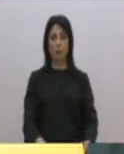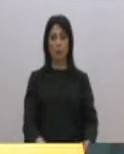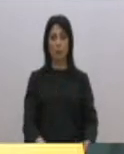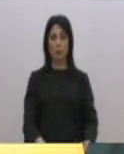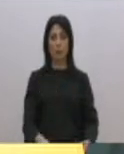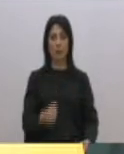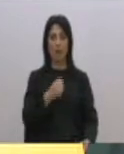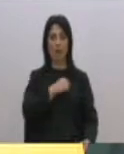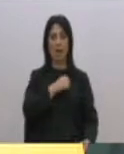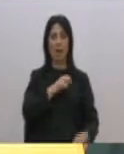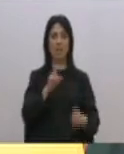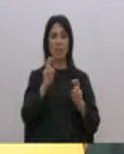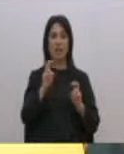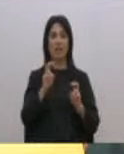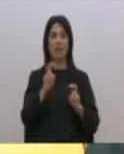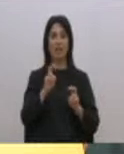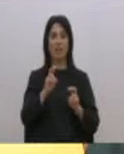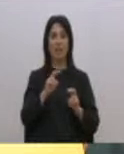გასამხედროებული